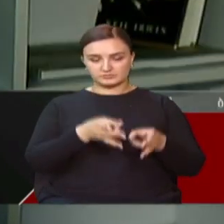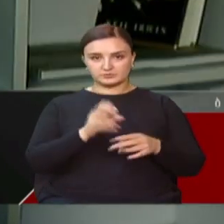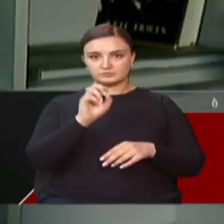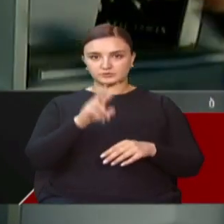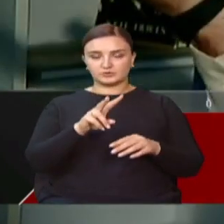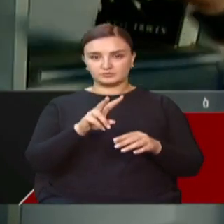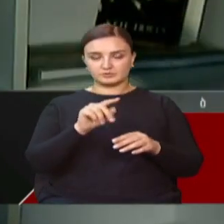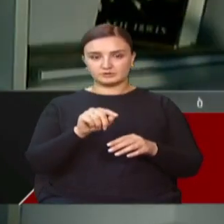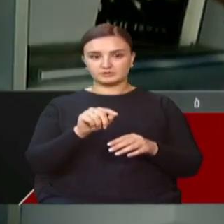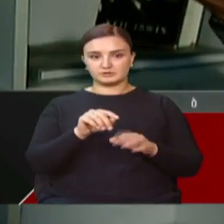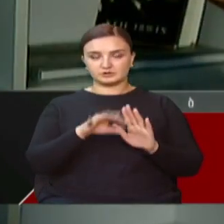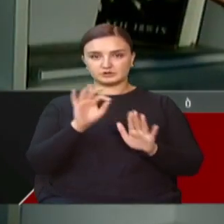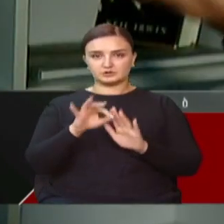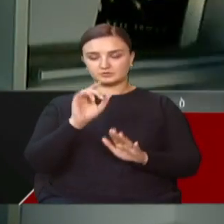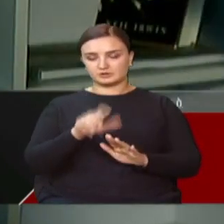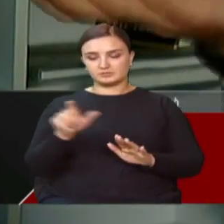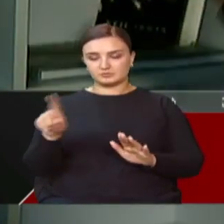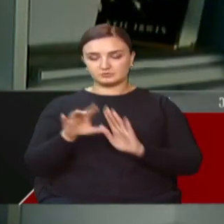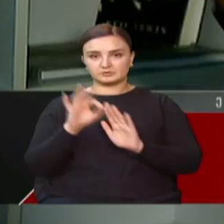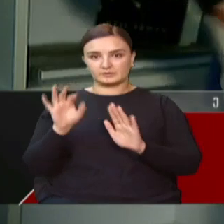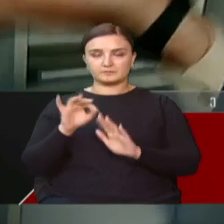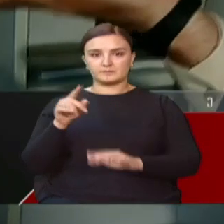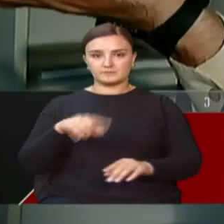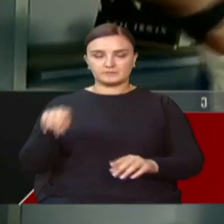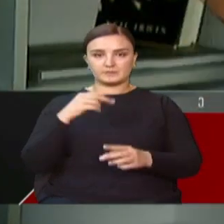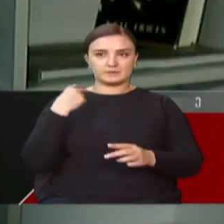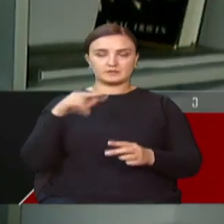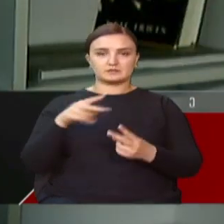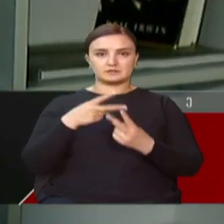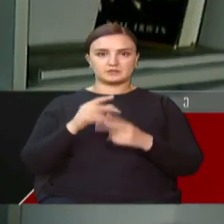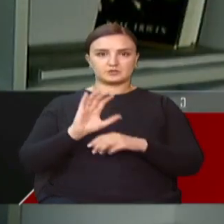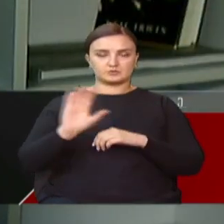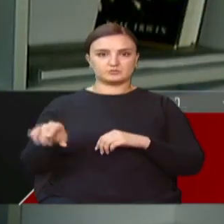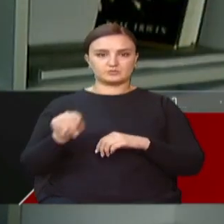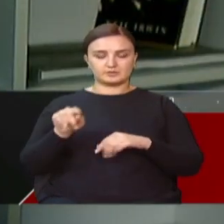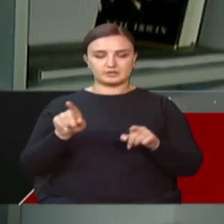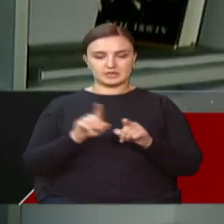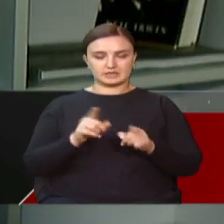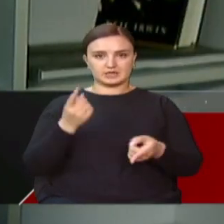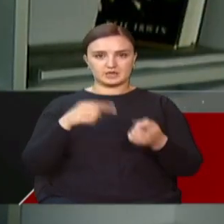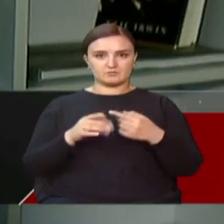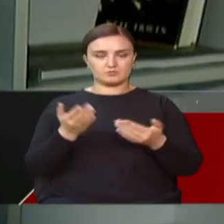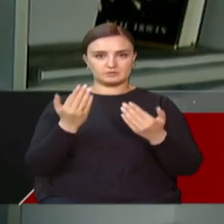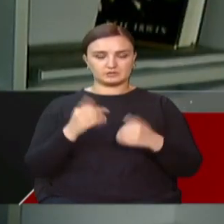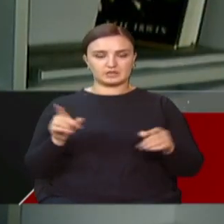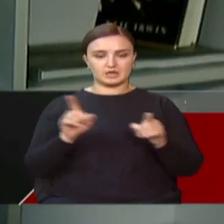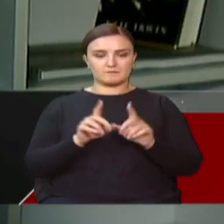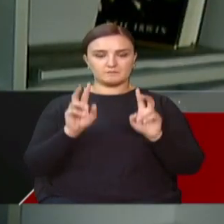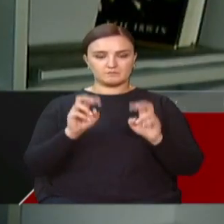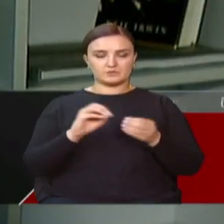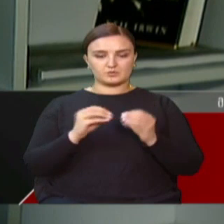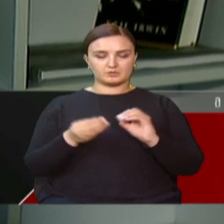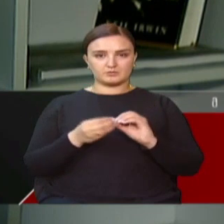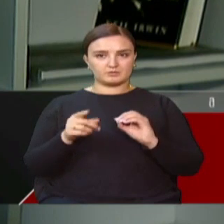12 შემთხვევით შერჩეულ ადამიანს რომ შეარჩევ, ისინიც კი მათ ციხეში უშვებენ. Აი, აქედან გამომდინარე, ესეთი პრობლემები